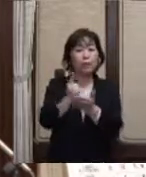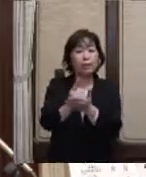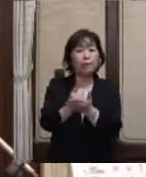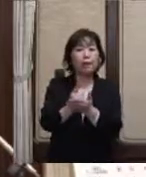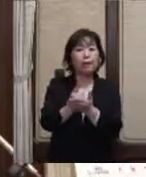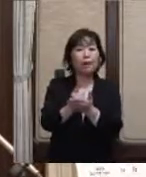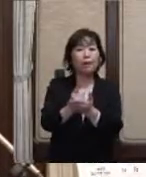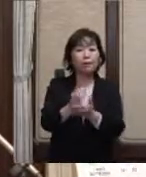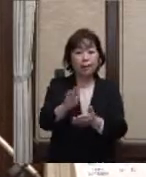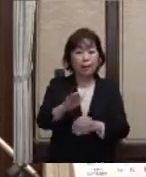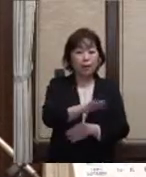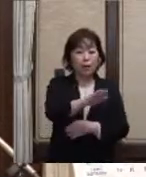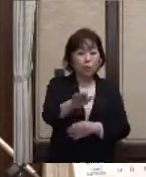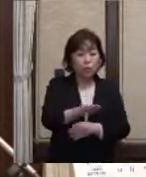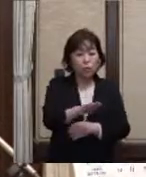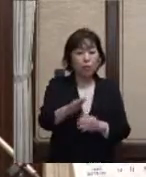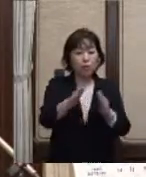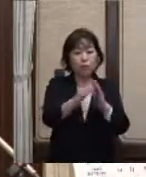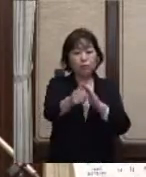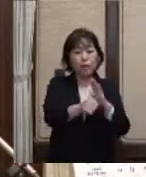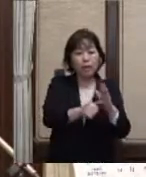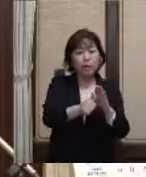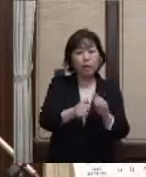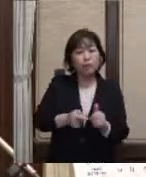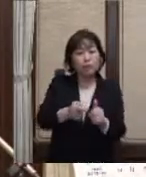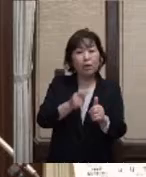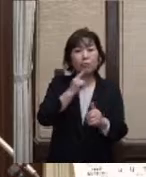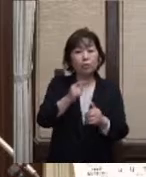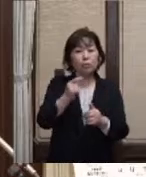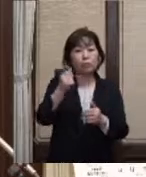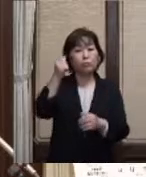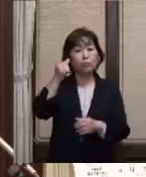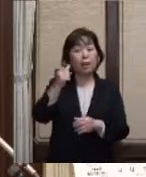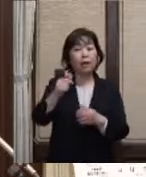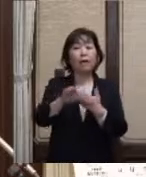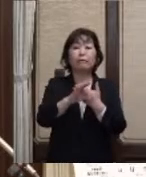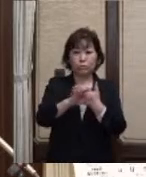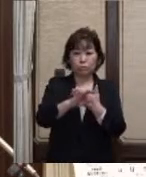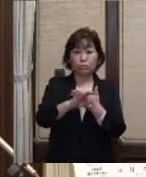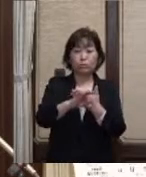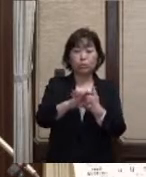って、児童の自宅待機を進めるという事案、これは